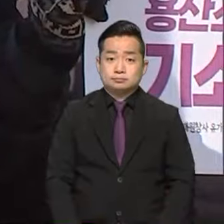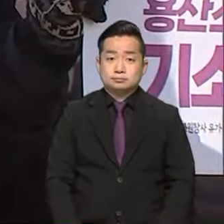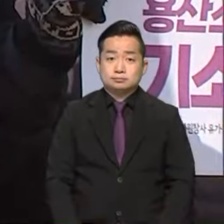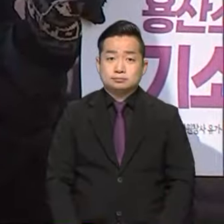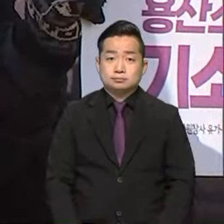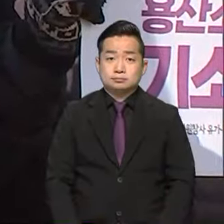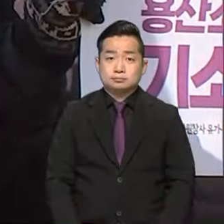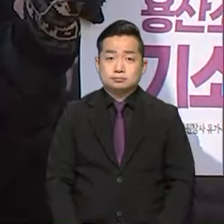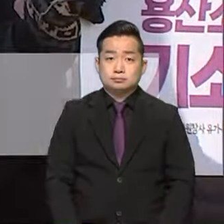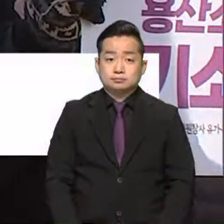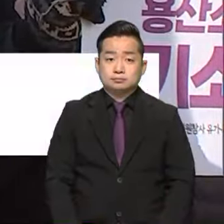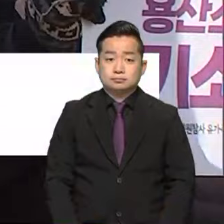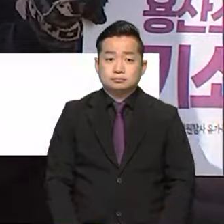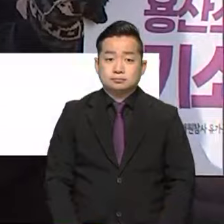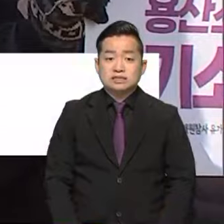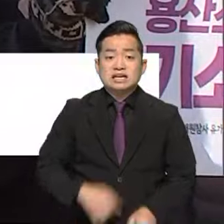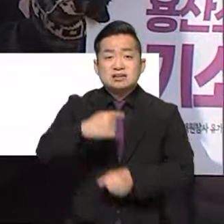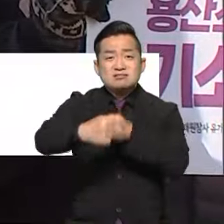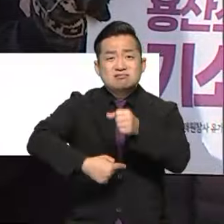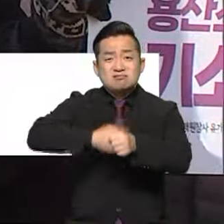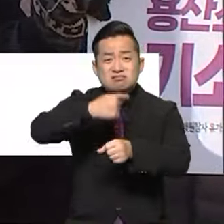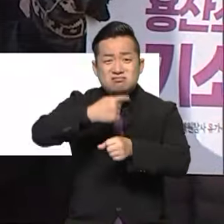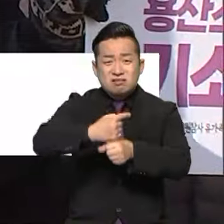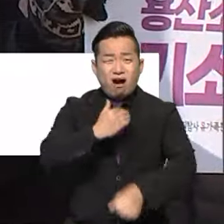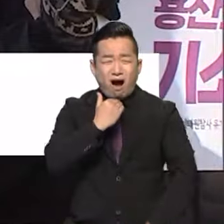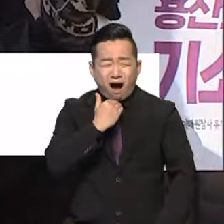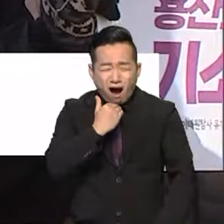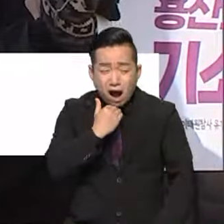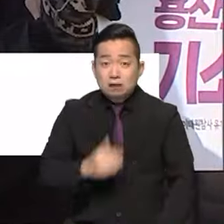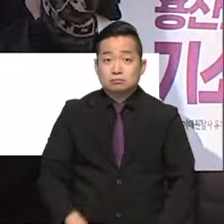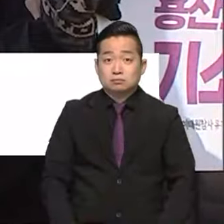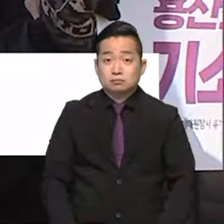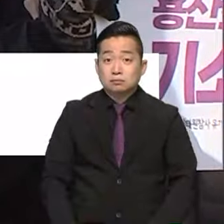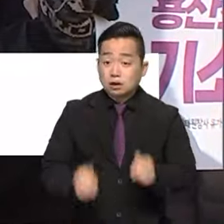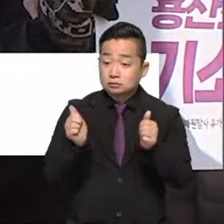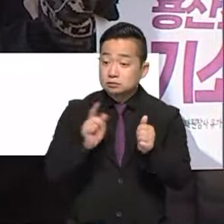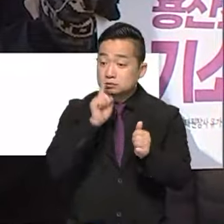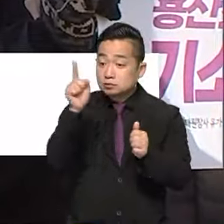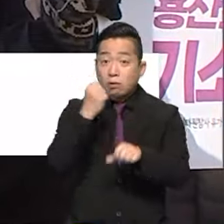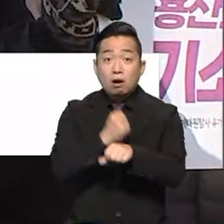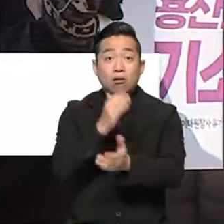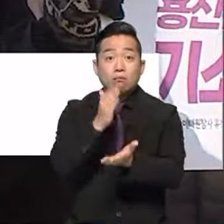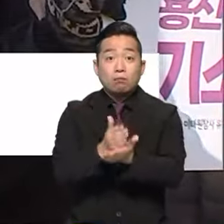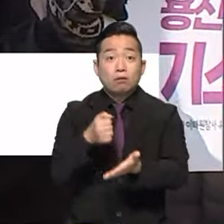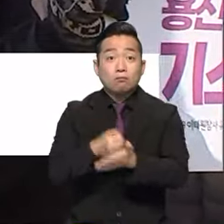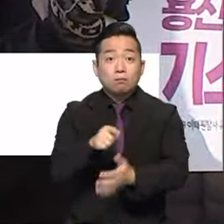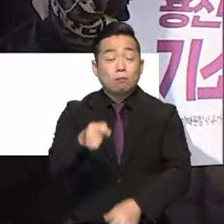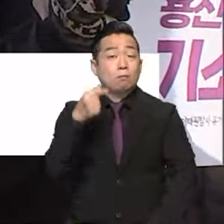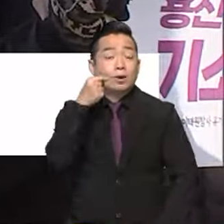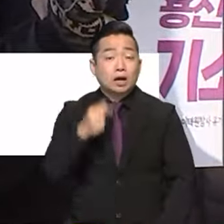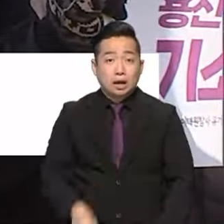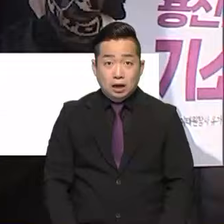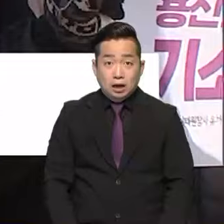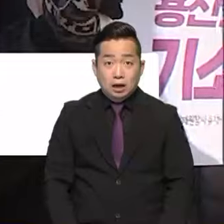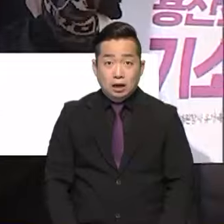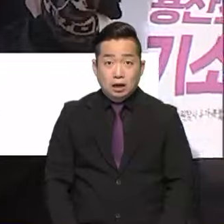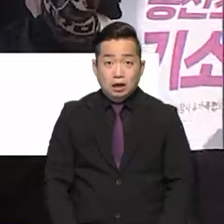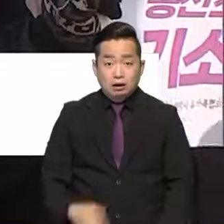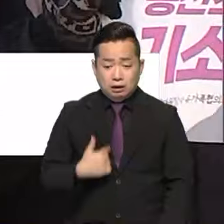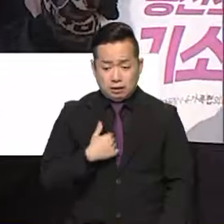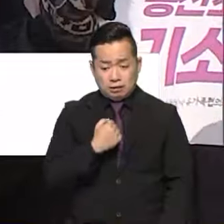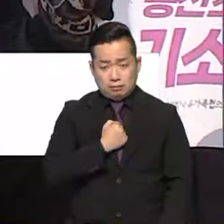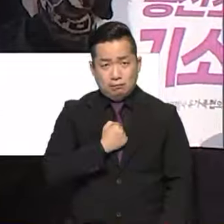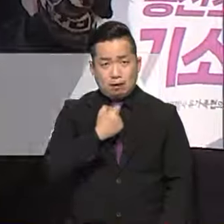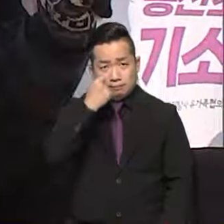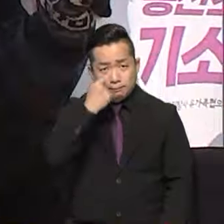촉구했습니다 1년이 넘는 기간이 흘러 갔음에도 기소 여부도 판단하지 못하고 있다는 사실은 너무나 참담하기